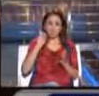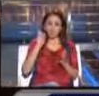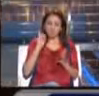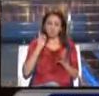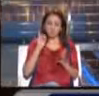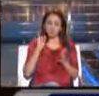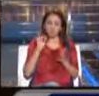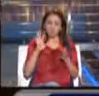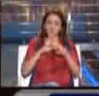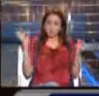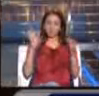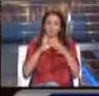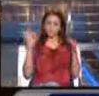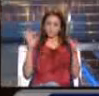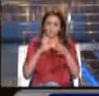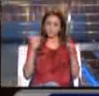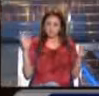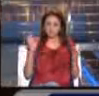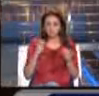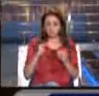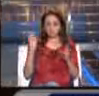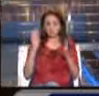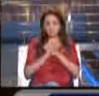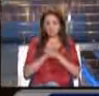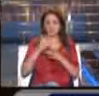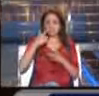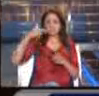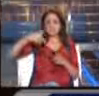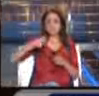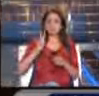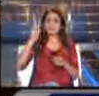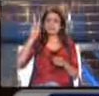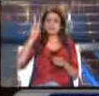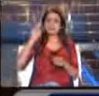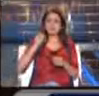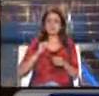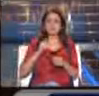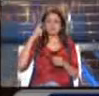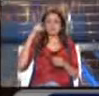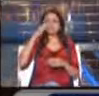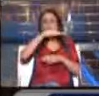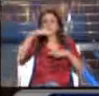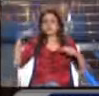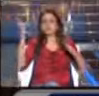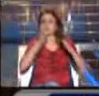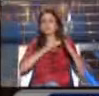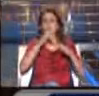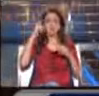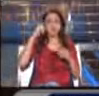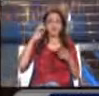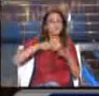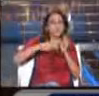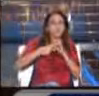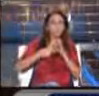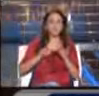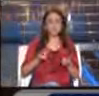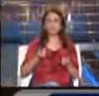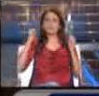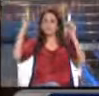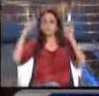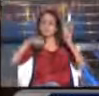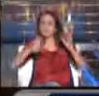والله صدقني، اللي هو ده زميله اللي جنبه 6 7 سنين بيخططوا يعملوا دخله جميله ده مع بعض،